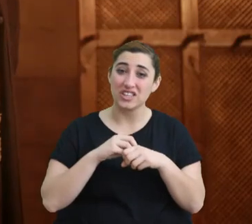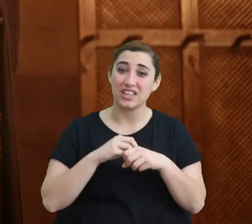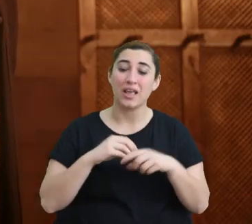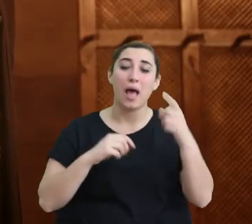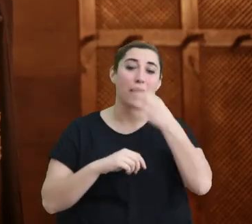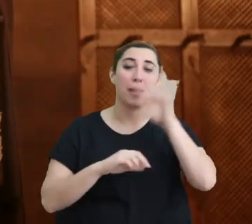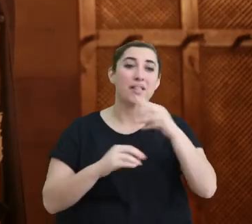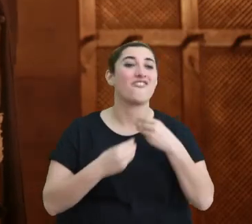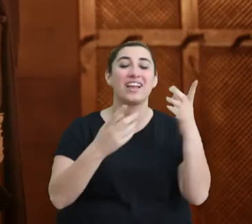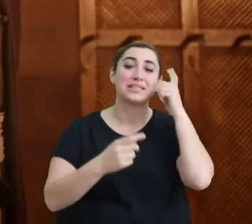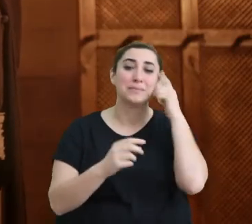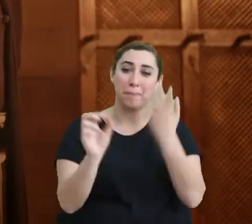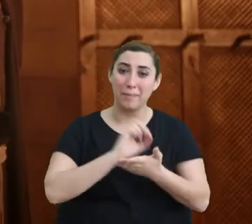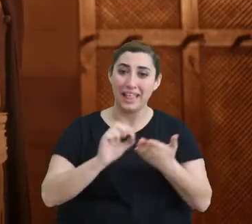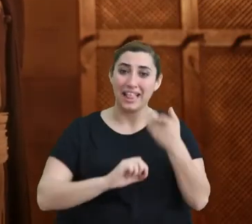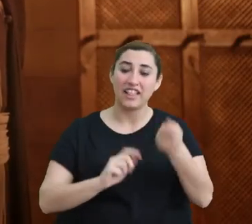ahilere verdiğiniz beyanın